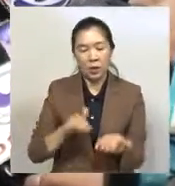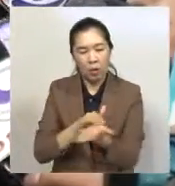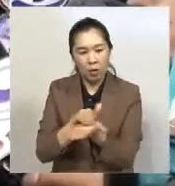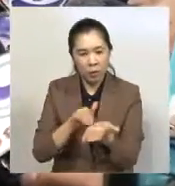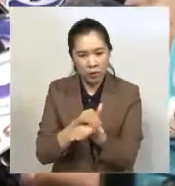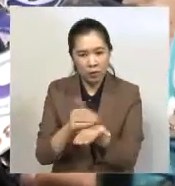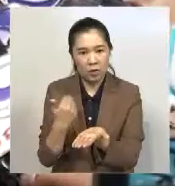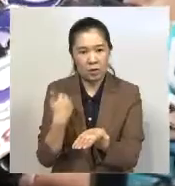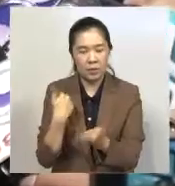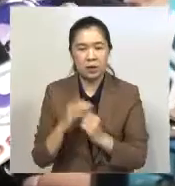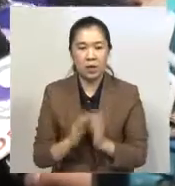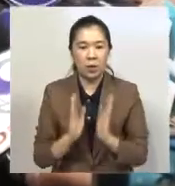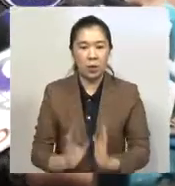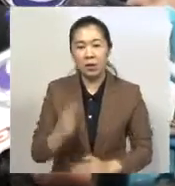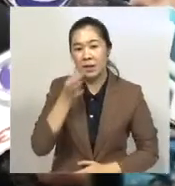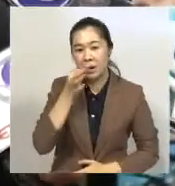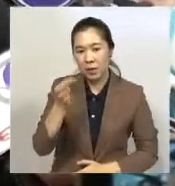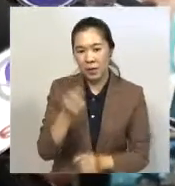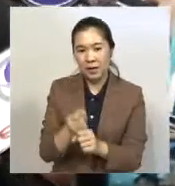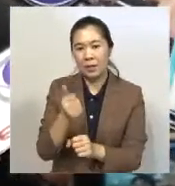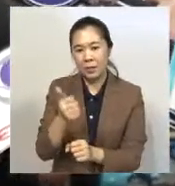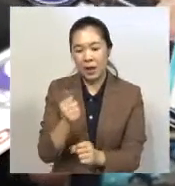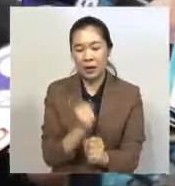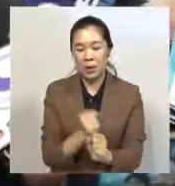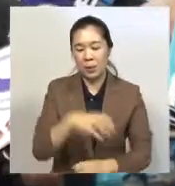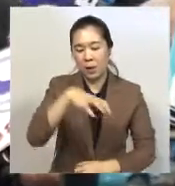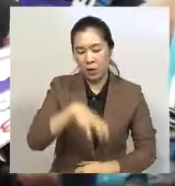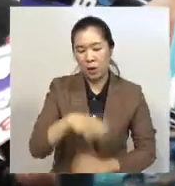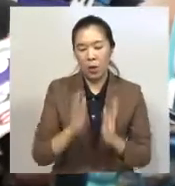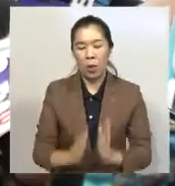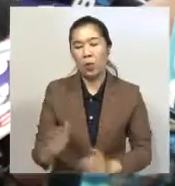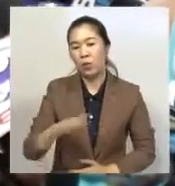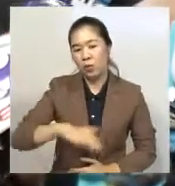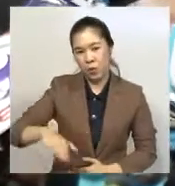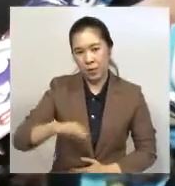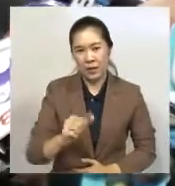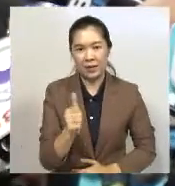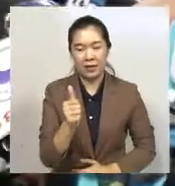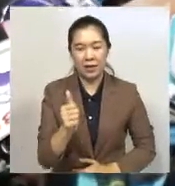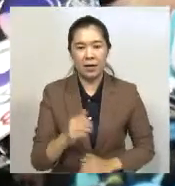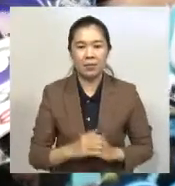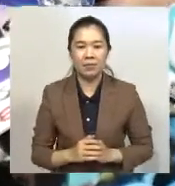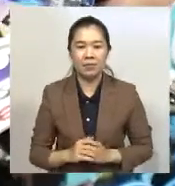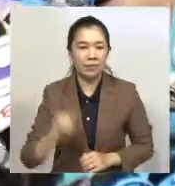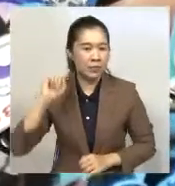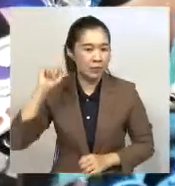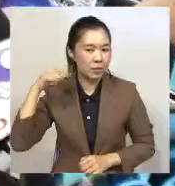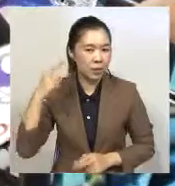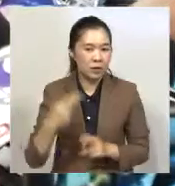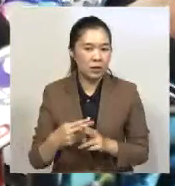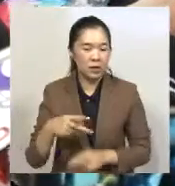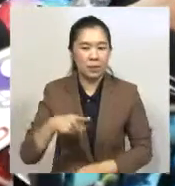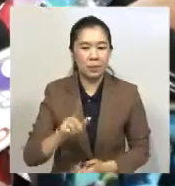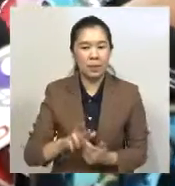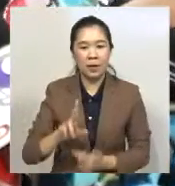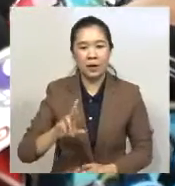ษซึ่งผู้ที่จะแจ้งความนั้นสามารถทำได้ทั้งหน่วยงานหรือว่าบุคคลทั่วไปเช่นเดียวกับกรณีที่นางสาวปารีณา